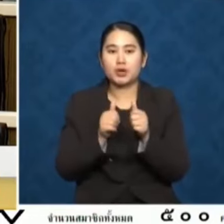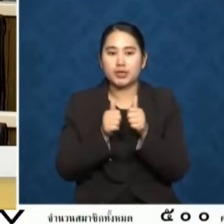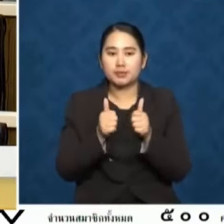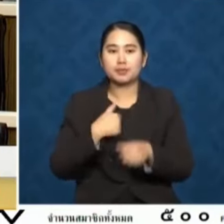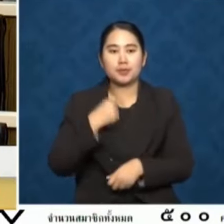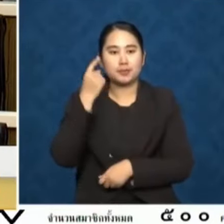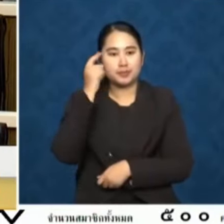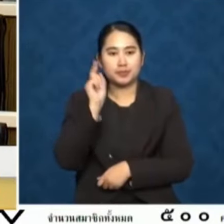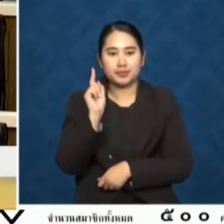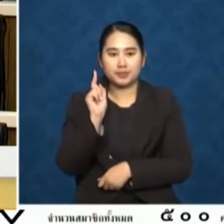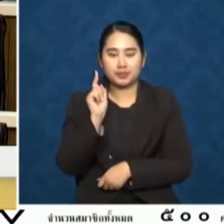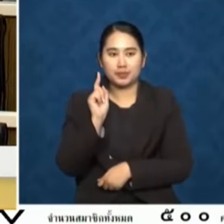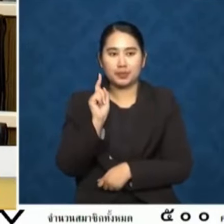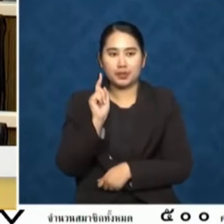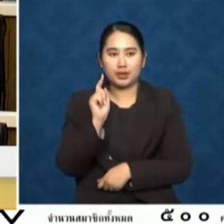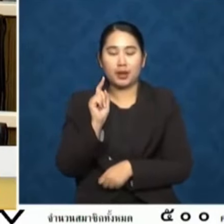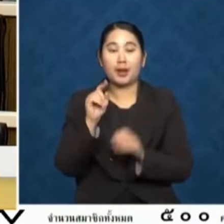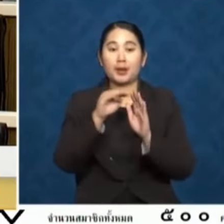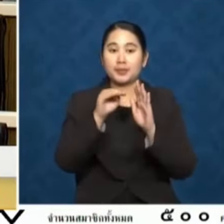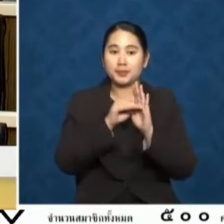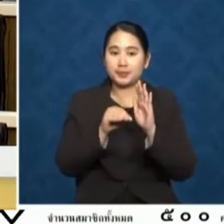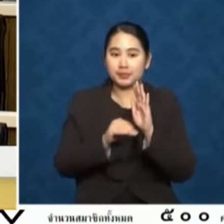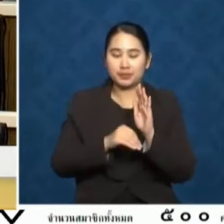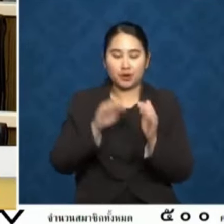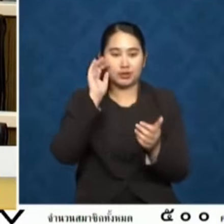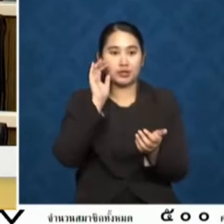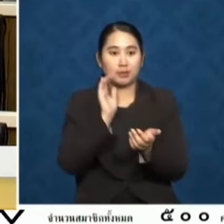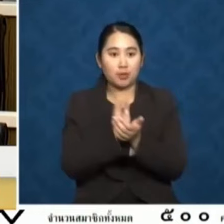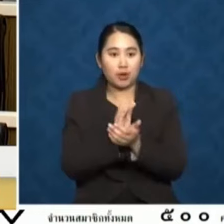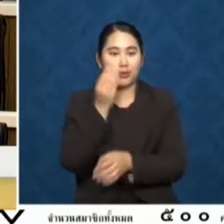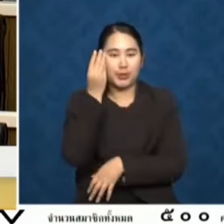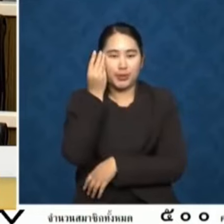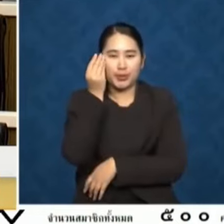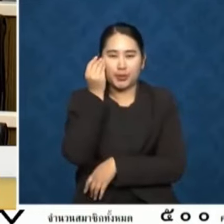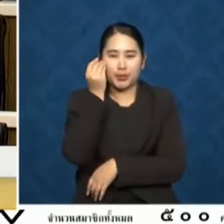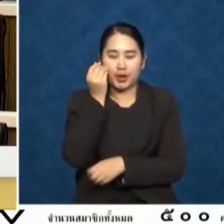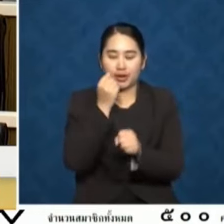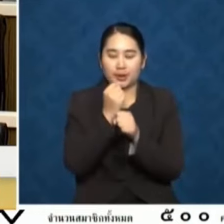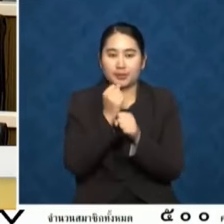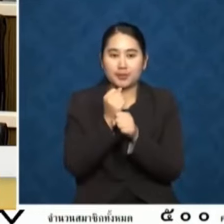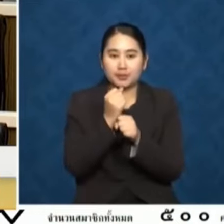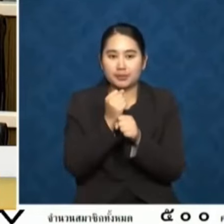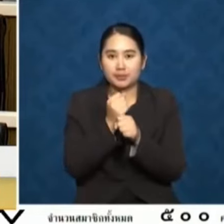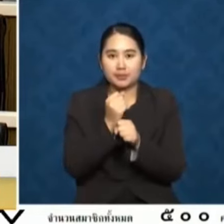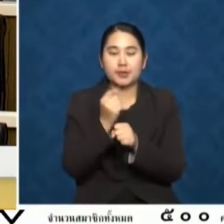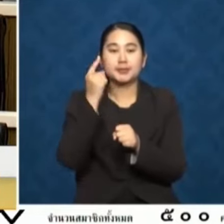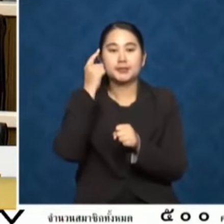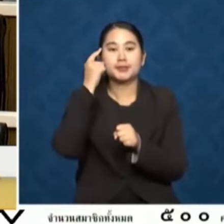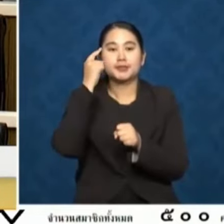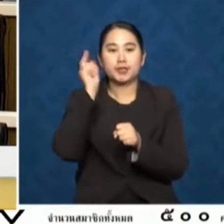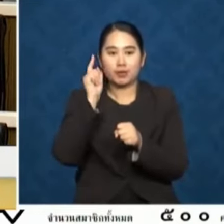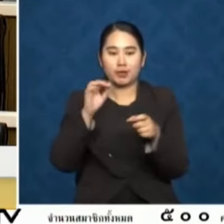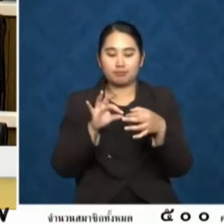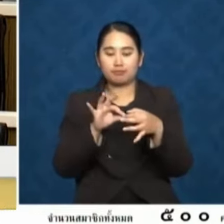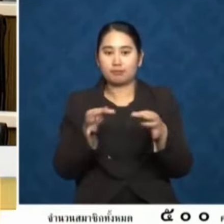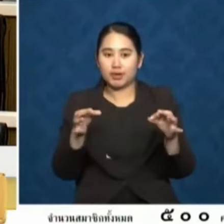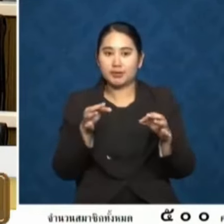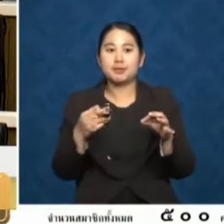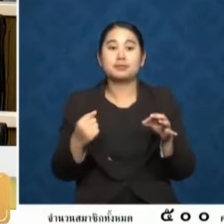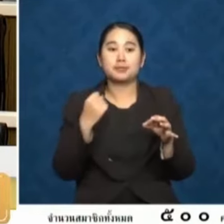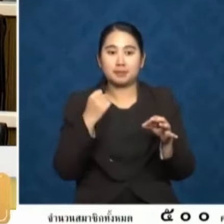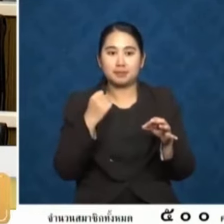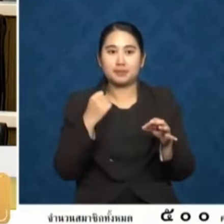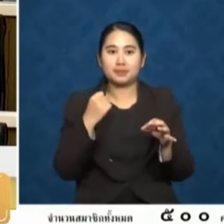ทำการดำเนินการที่รอบคอบมันจะเกิดให้เกิดความมั่นคงในการดำเนินคดีต่อไป